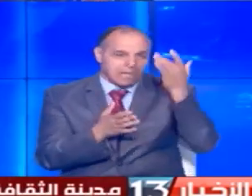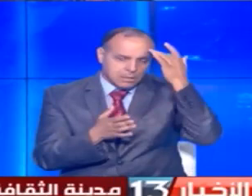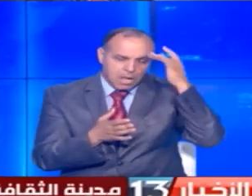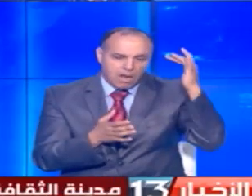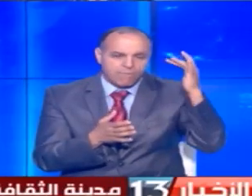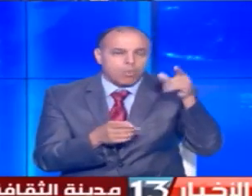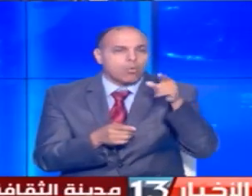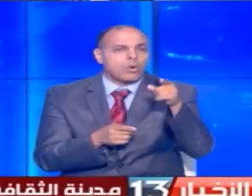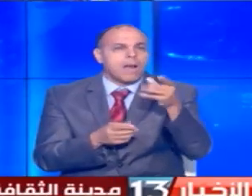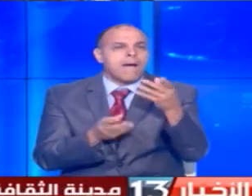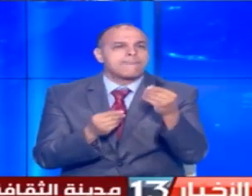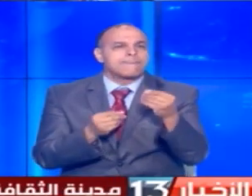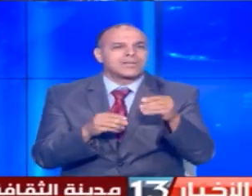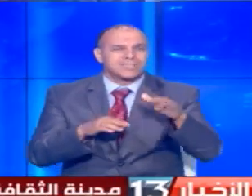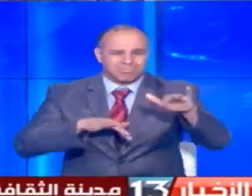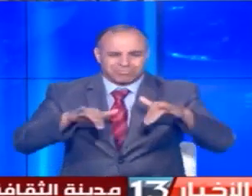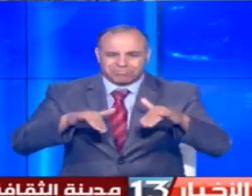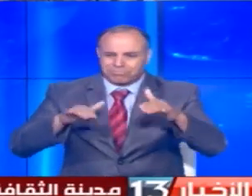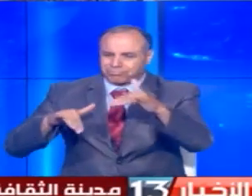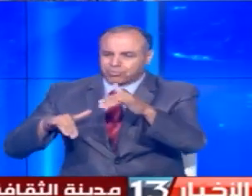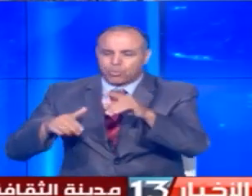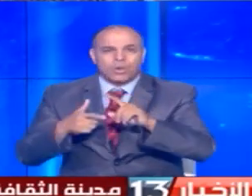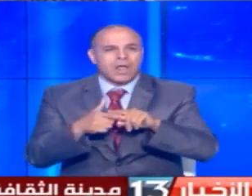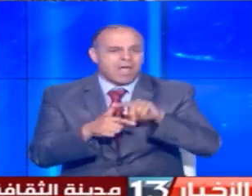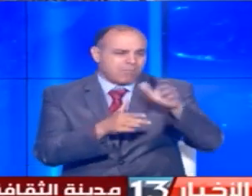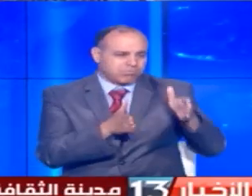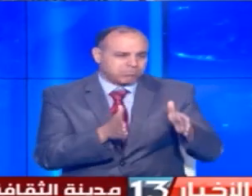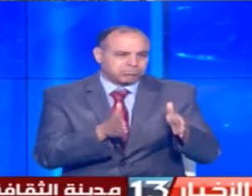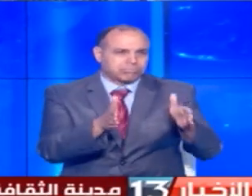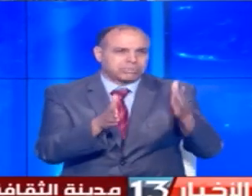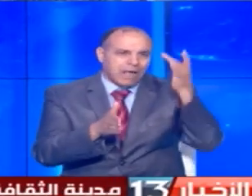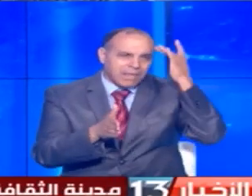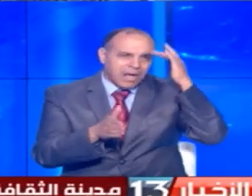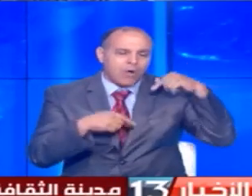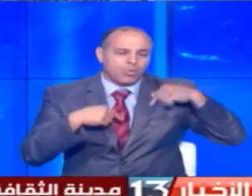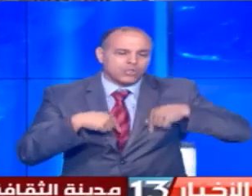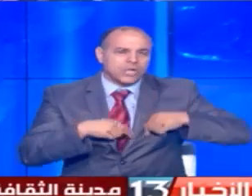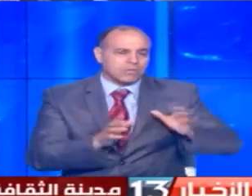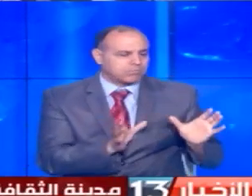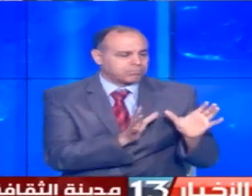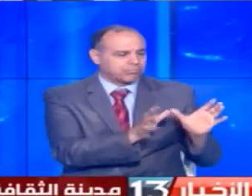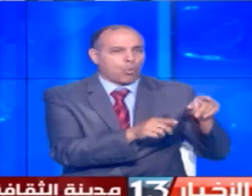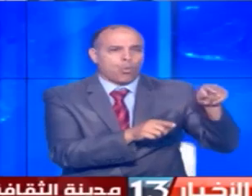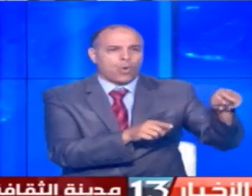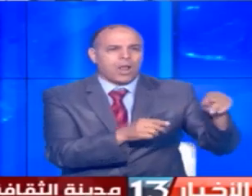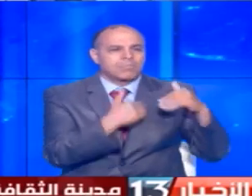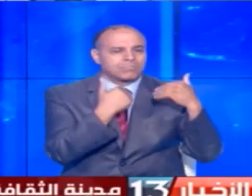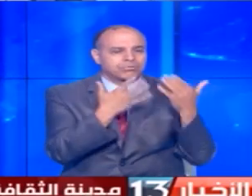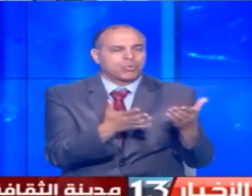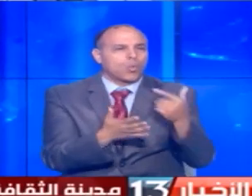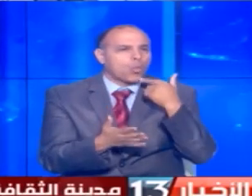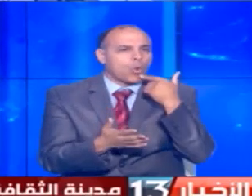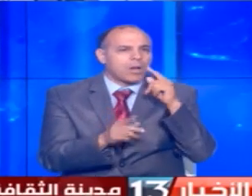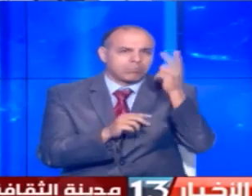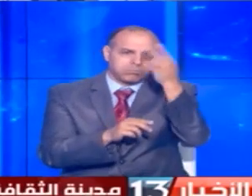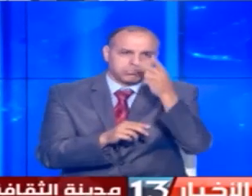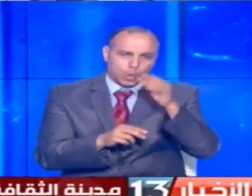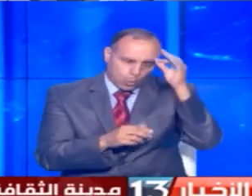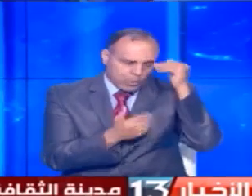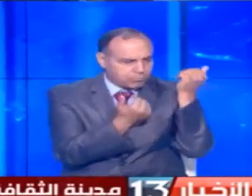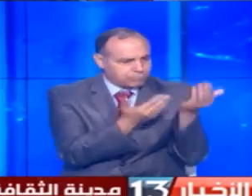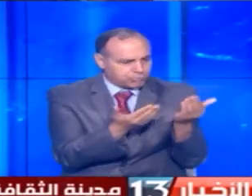على عدد من الاروقه، نذكر منها رواق وزارة الشؤون الثقافية وهو مخصص لتكريم الفنانين التشكيليين